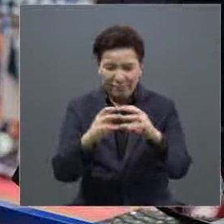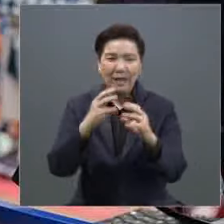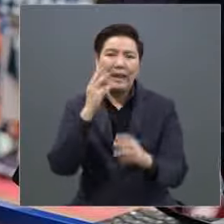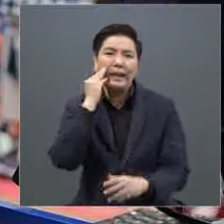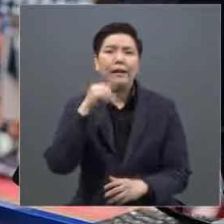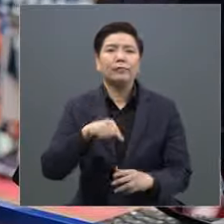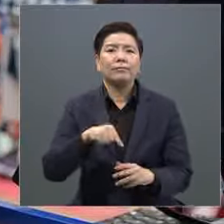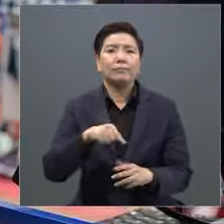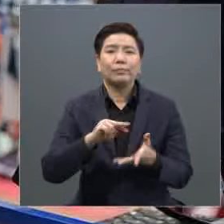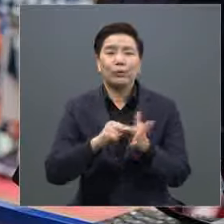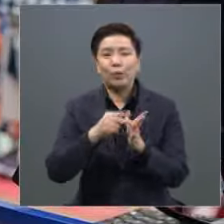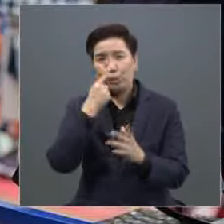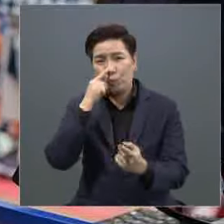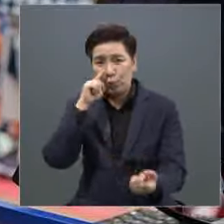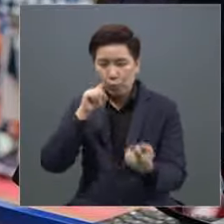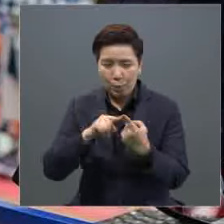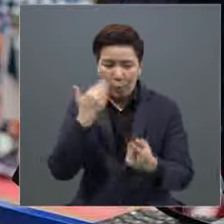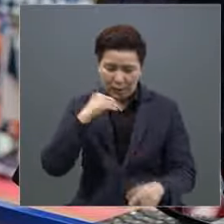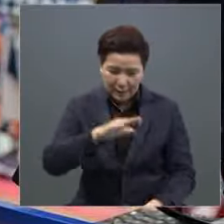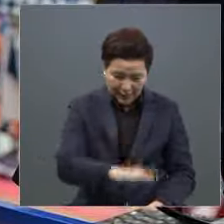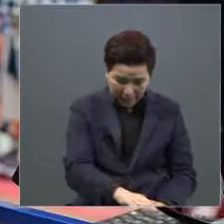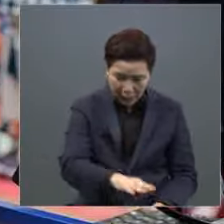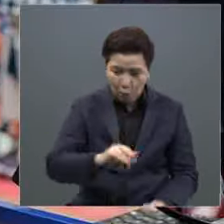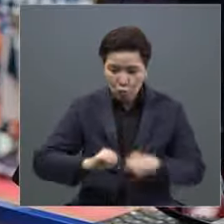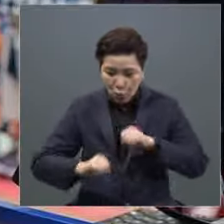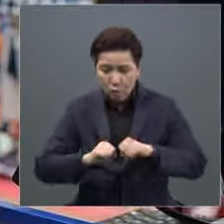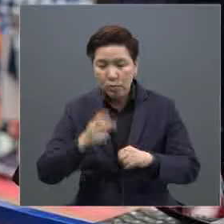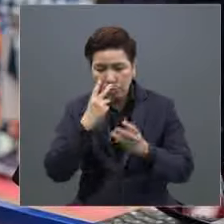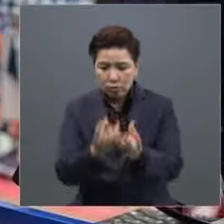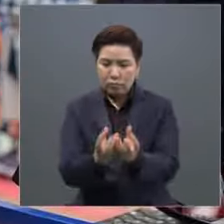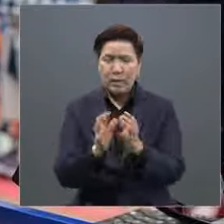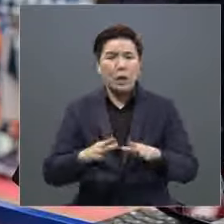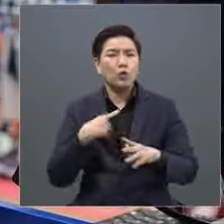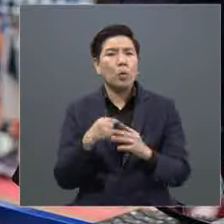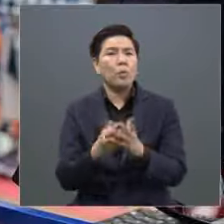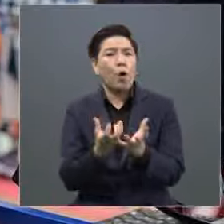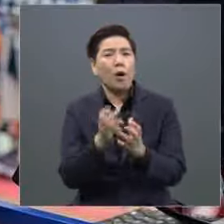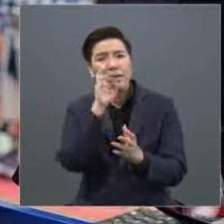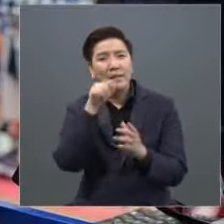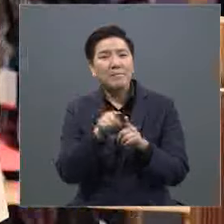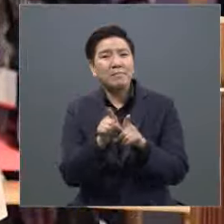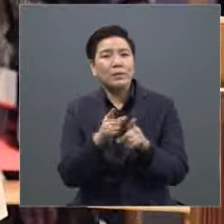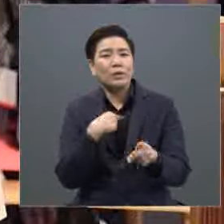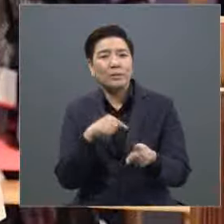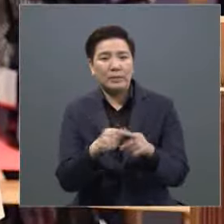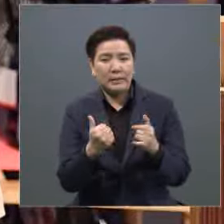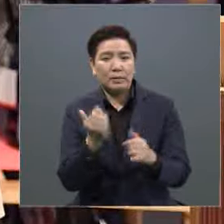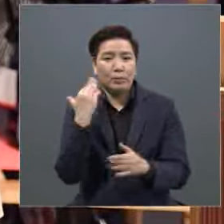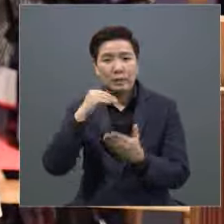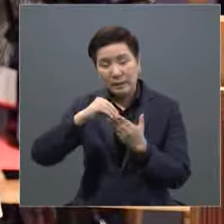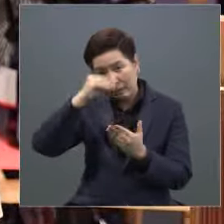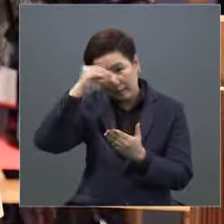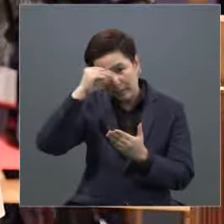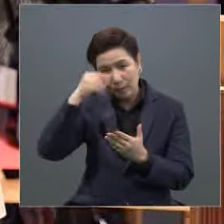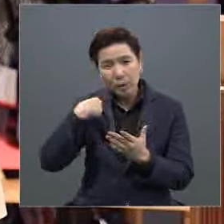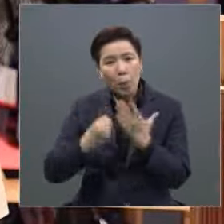ล้วก็คิดว่ามันน่าจะตอบโจทย์ตั้งแต่เด็กวัยรุ่นได้เพราะว่าเดี๋ยวนี้เด็กๆก็ชอบตุ๊กตาอะไรเงี้ยค่ะ ตอนสมัยเรียนนะฮะ